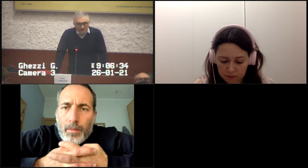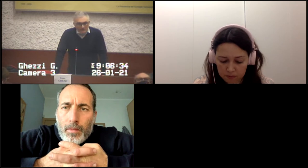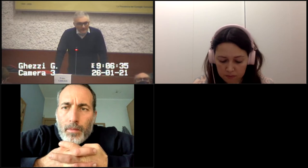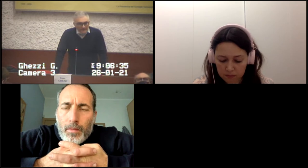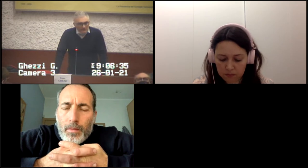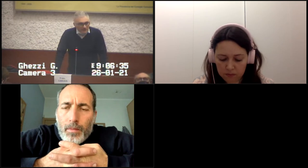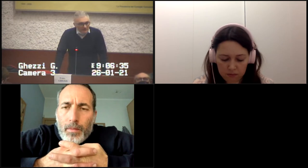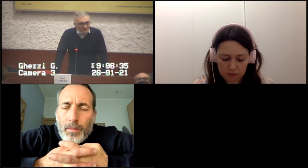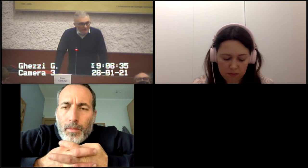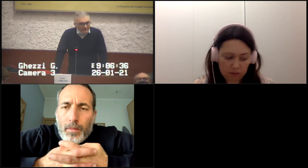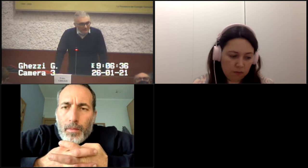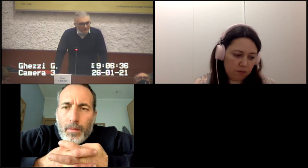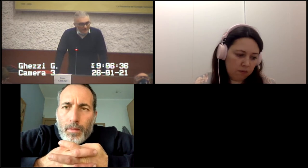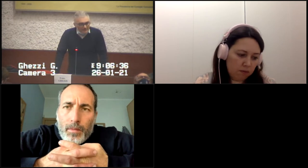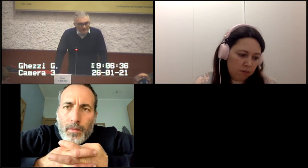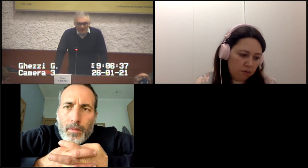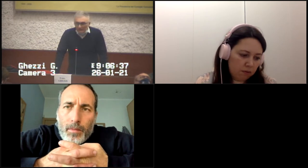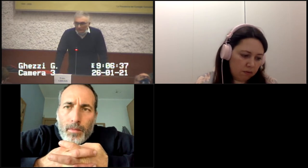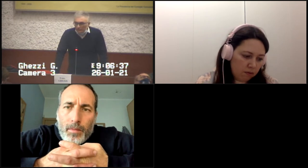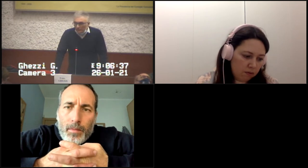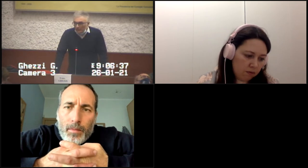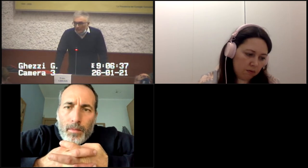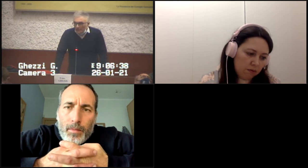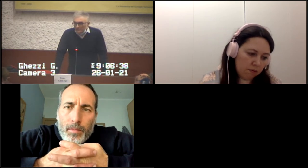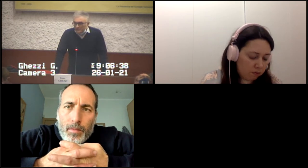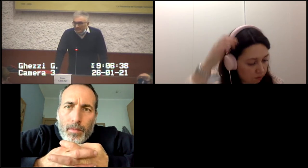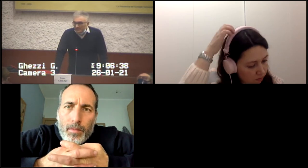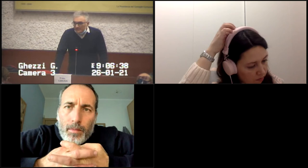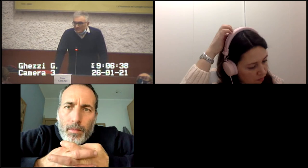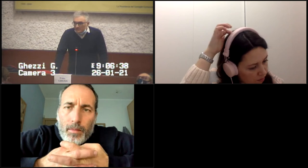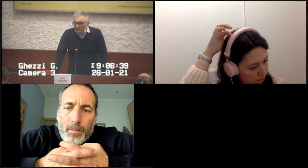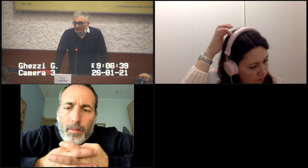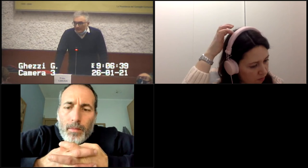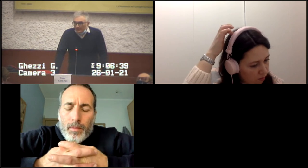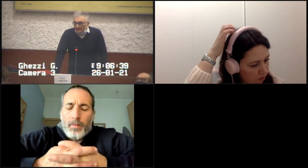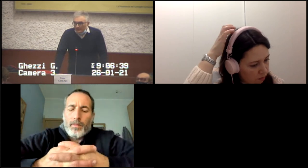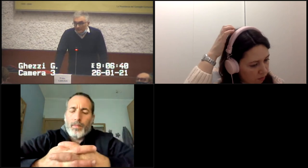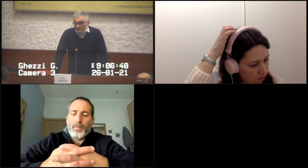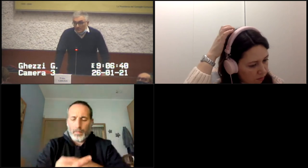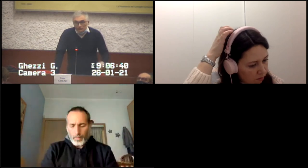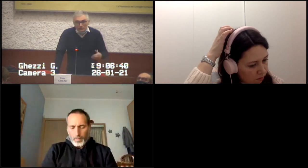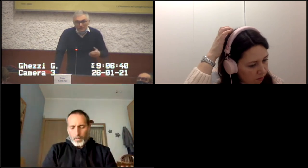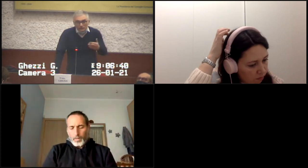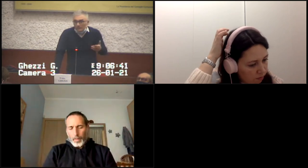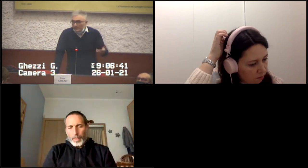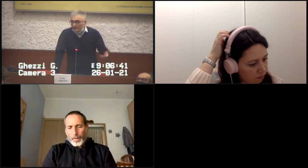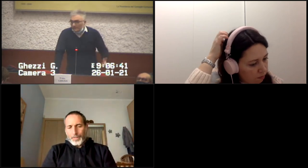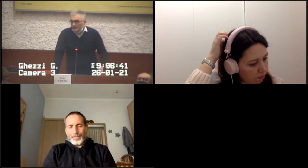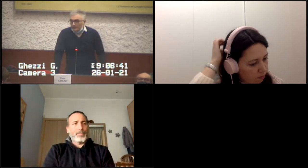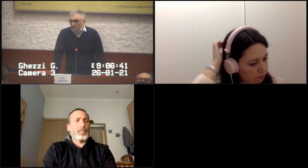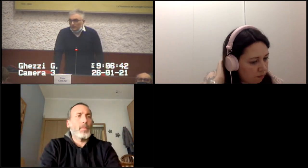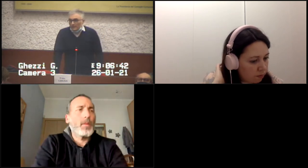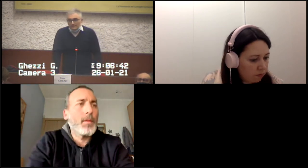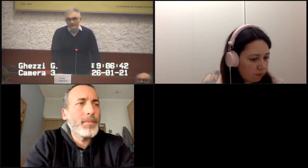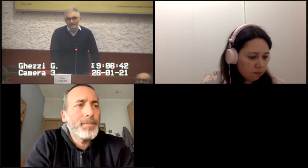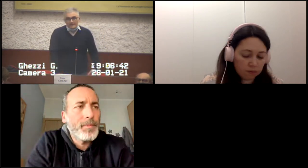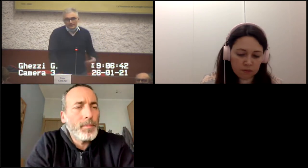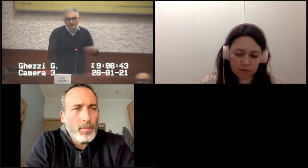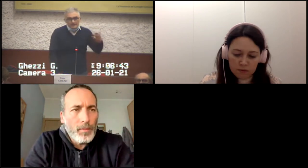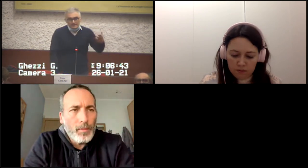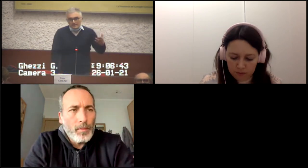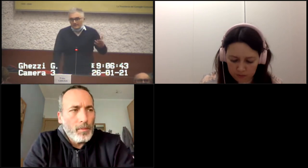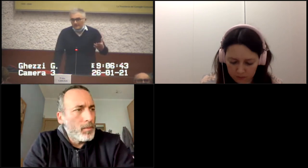dei nostri tecnici, la nostra capacità di leggere il futuro, ci sta di mezzo, cioè c'è tutta la scommessa